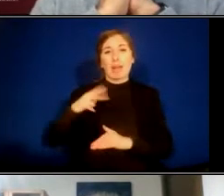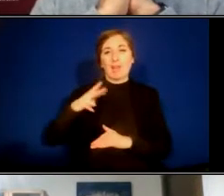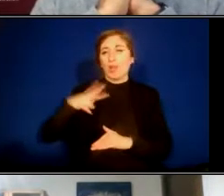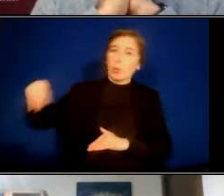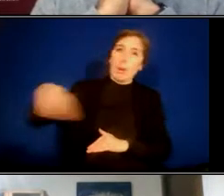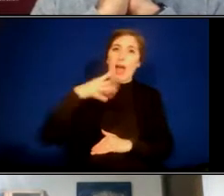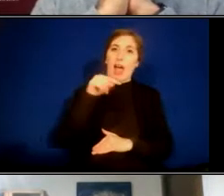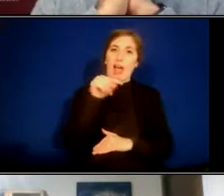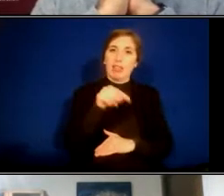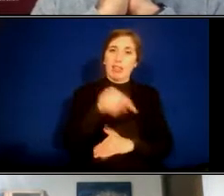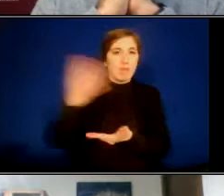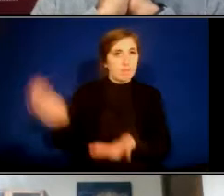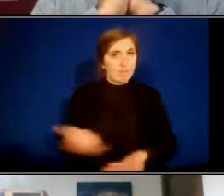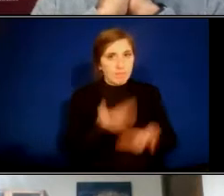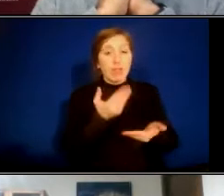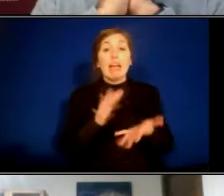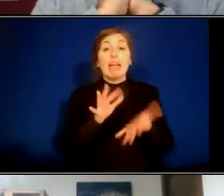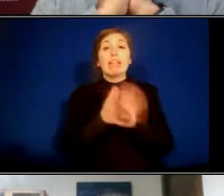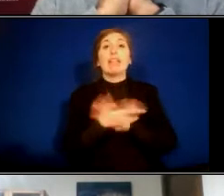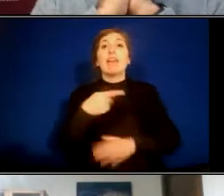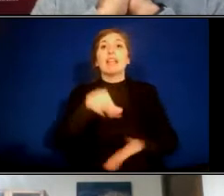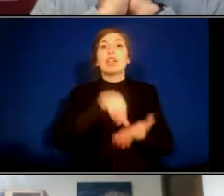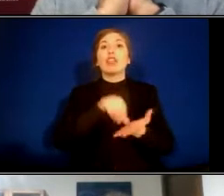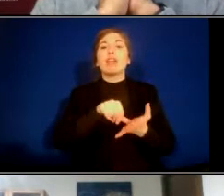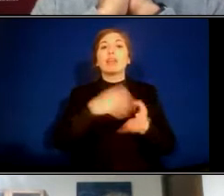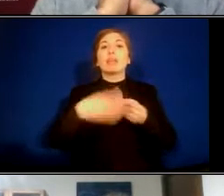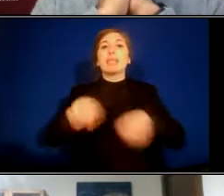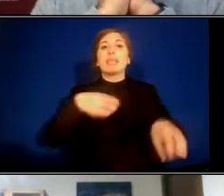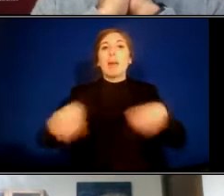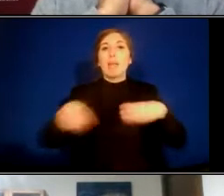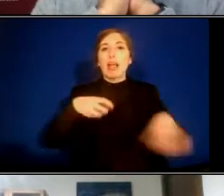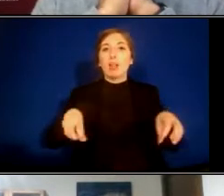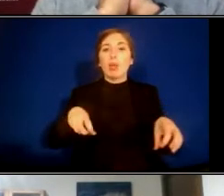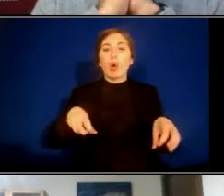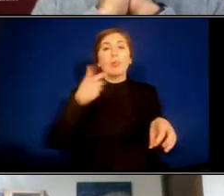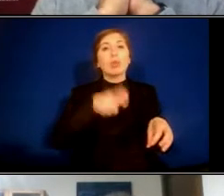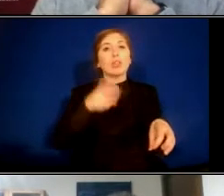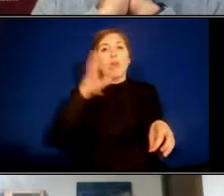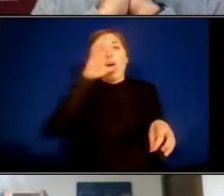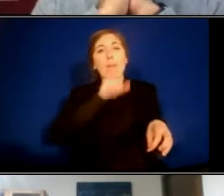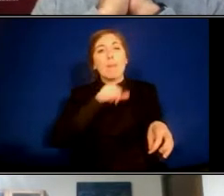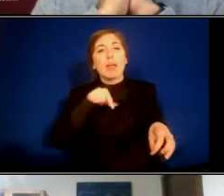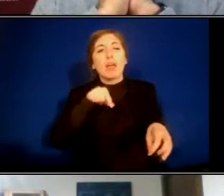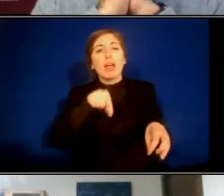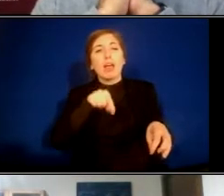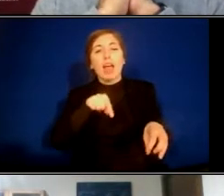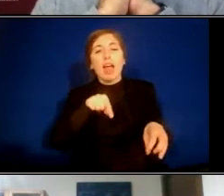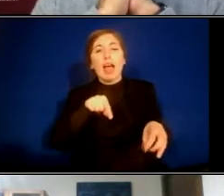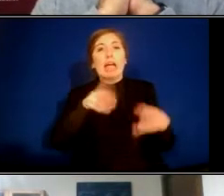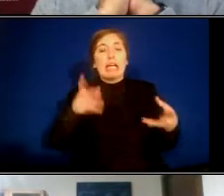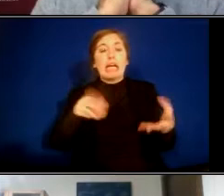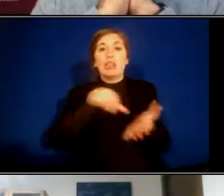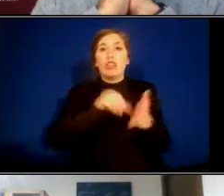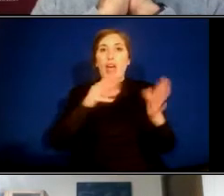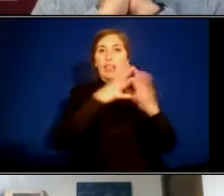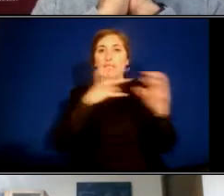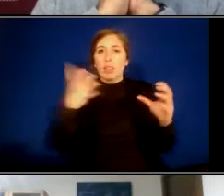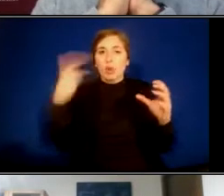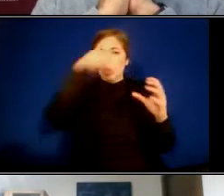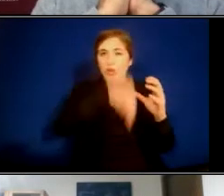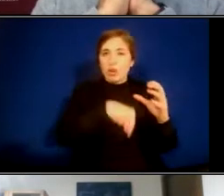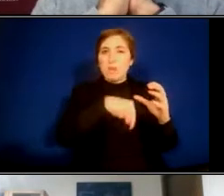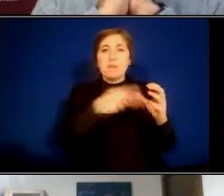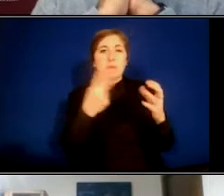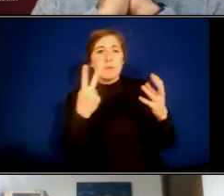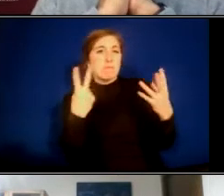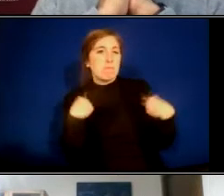di accoglienza e di smistamento proprio per capire dopo un primo tempo nel centro, per conoscere meglio le